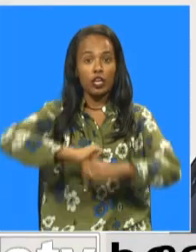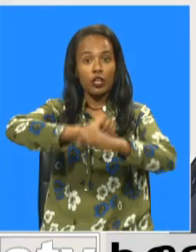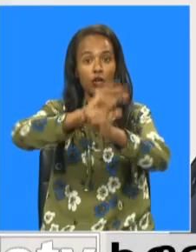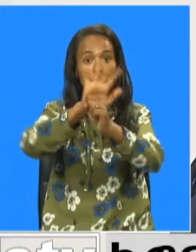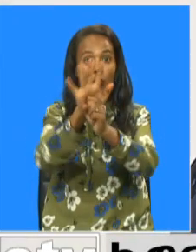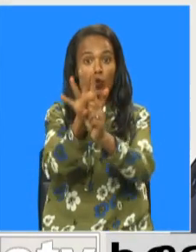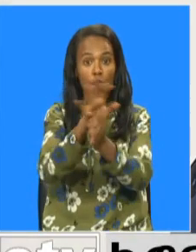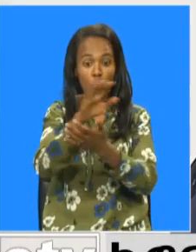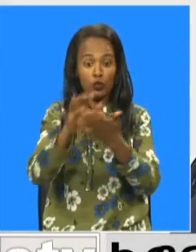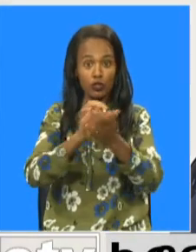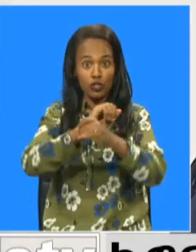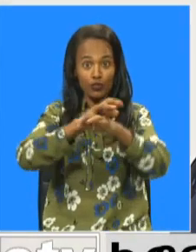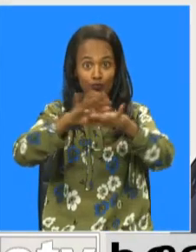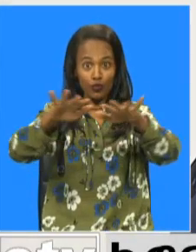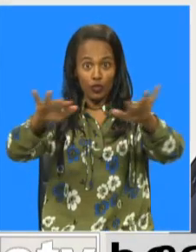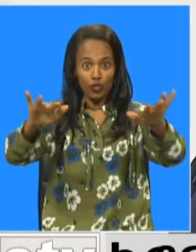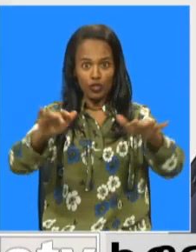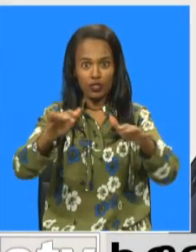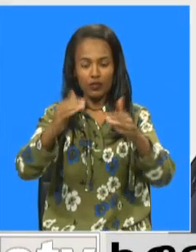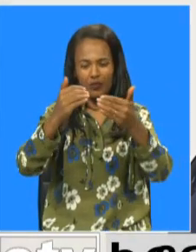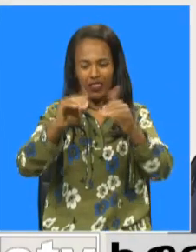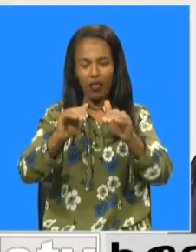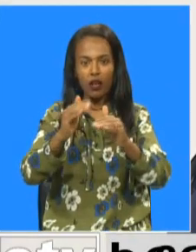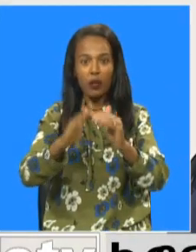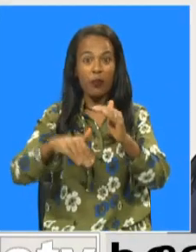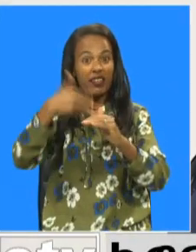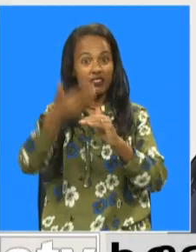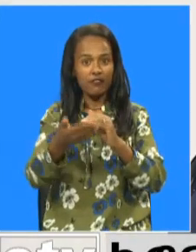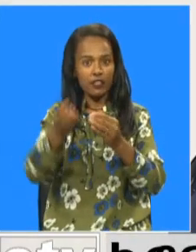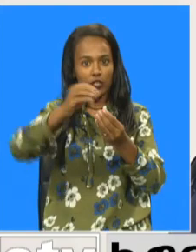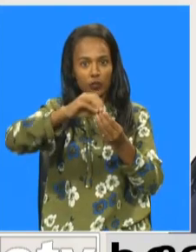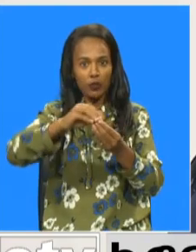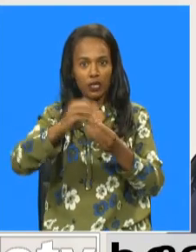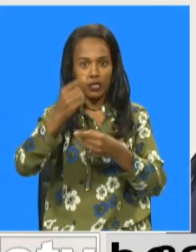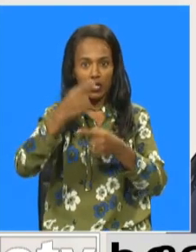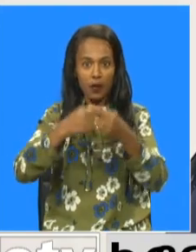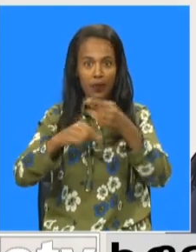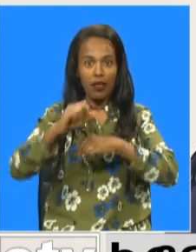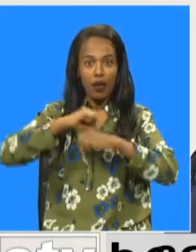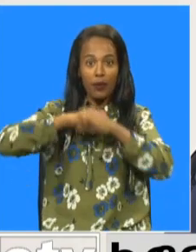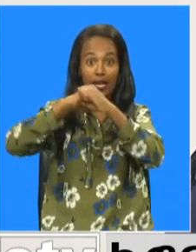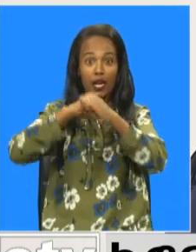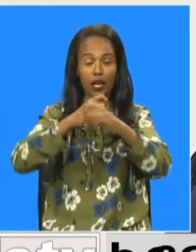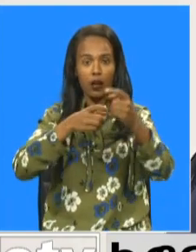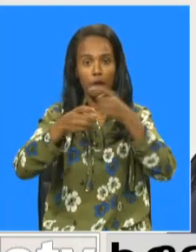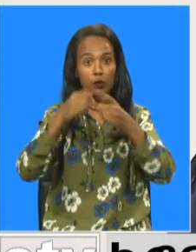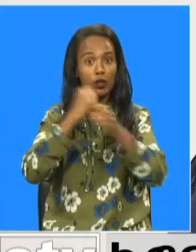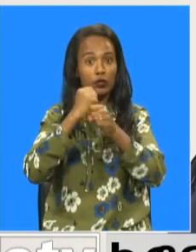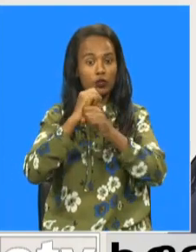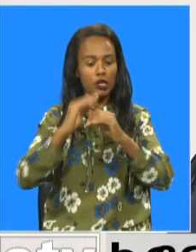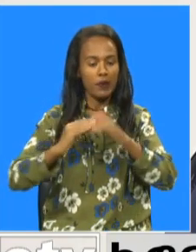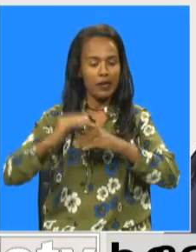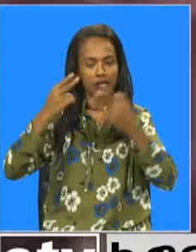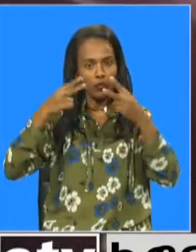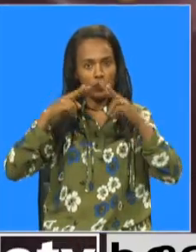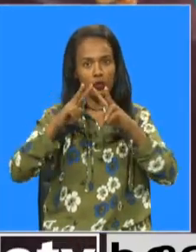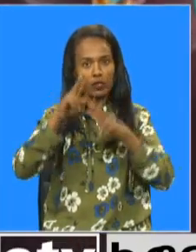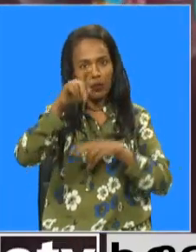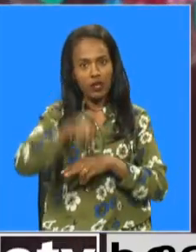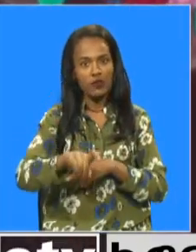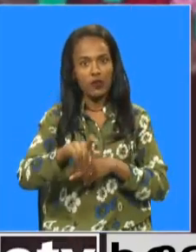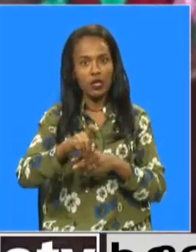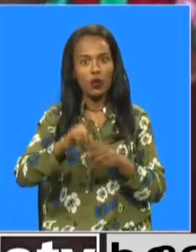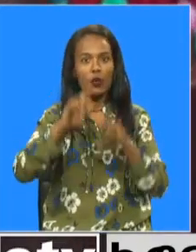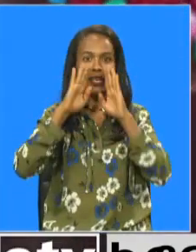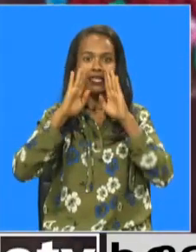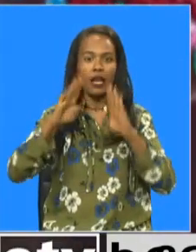የኮሮና ወረርሽኝ ስርጭት መጣኔ በጥፍ እየጨመረ በመምጣቱ የመከላከልና የመቆጣጠር ስራ የበለጠ ትኩረት እንደሚሻ የሰላም